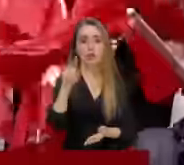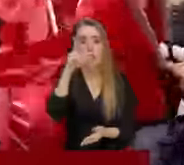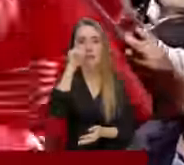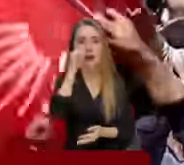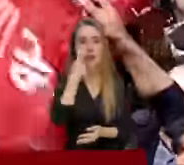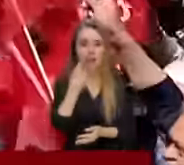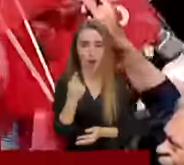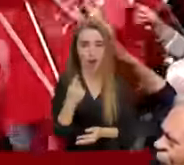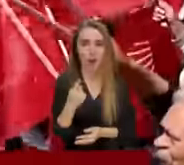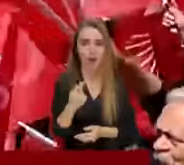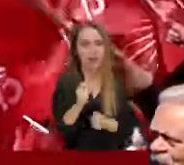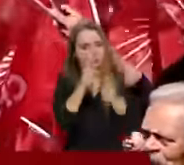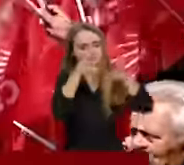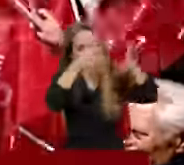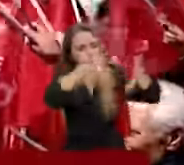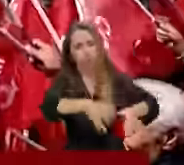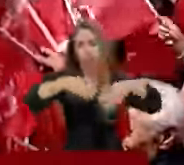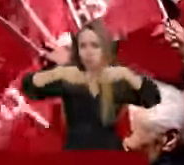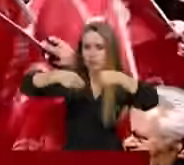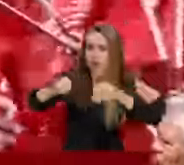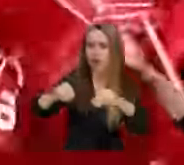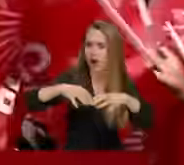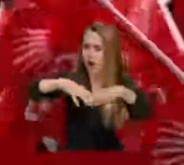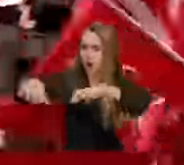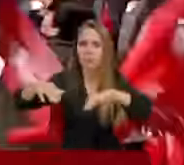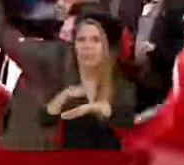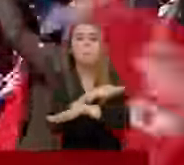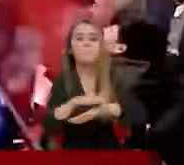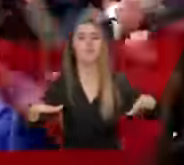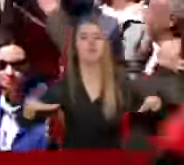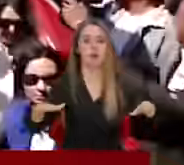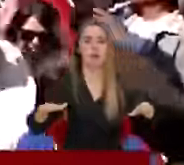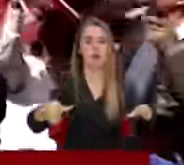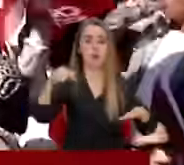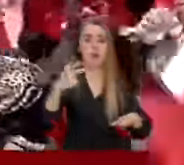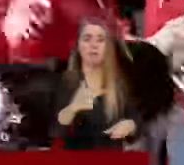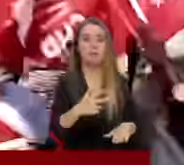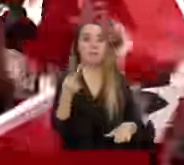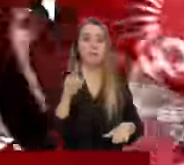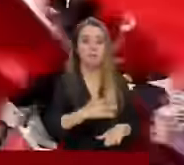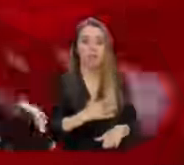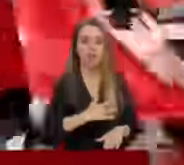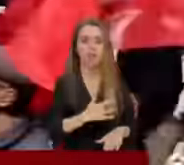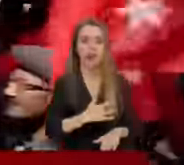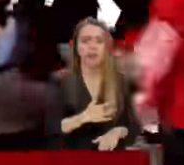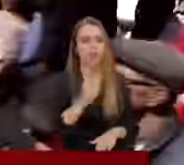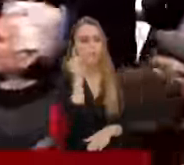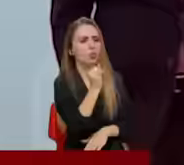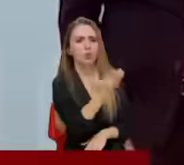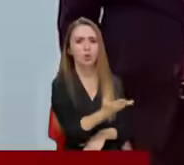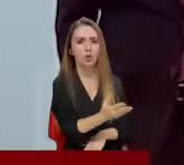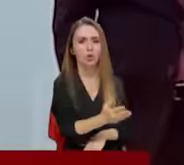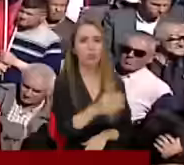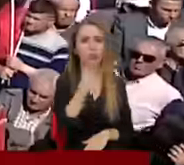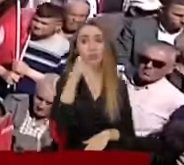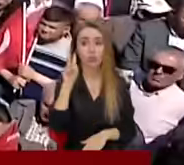Mart'ta israfı, peşkeşi, partizanlığı bitirmeye bu vicdanı Karadağ adamlardan, bu